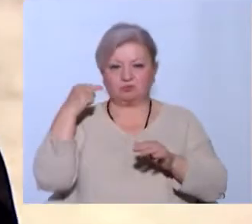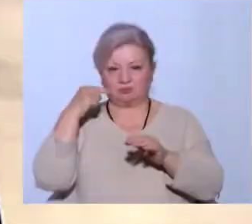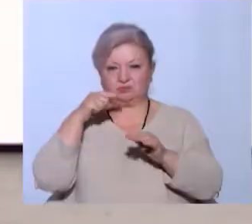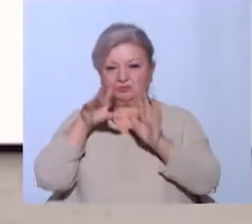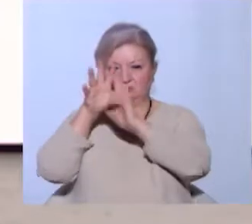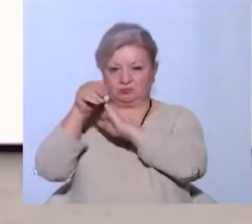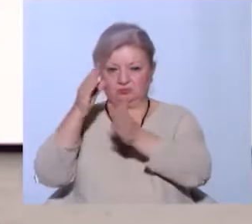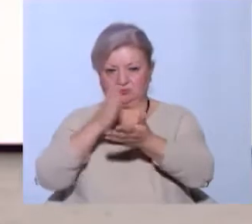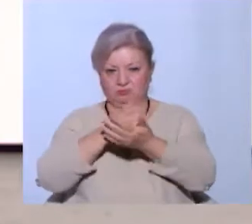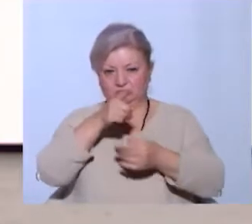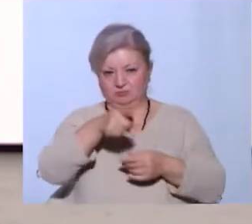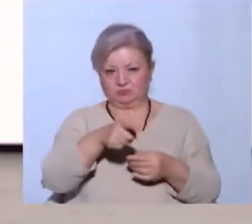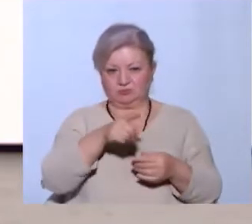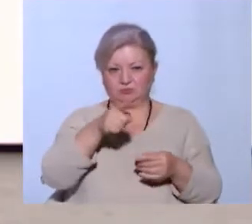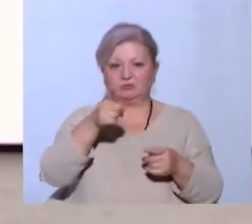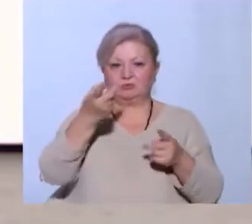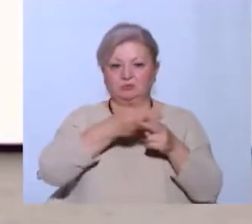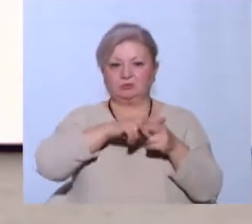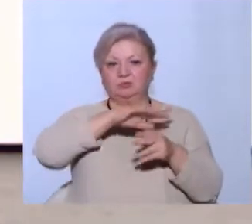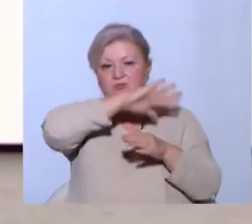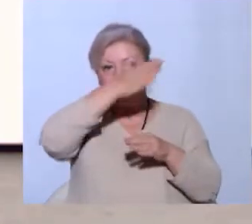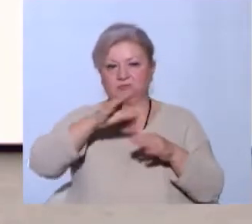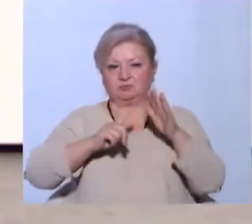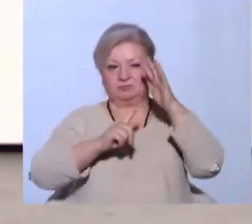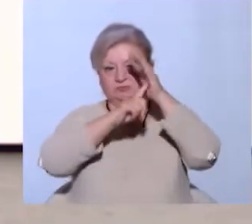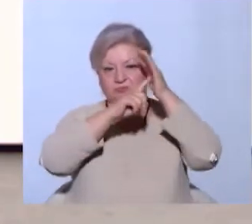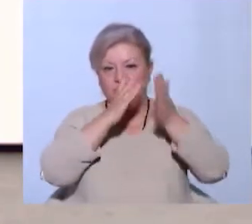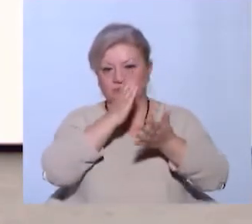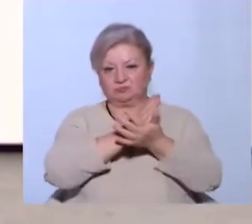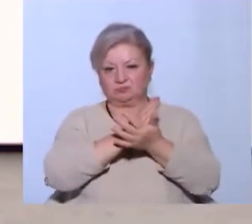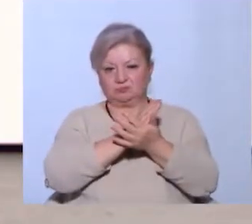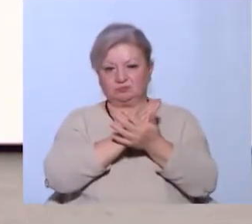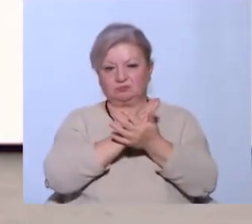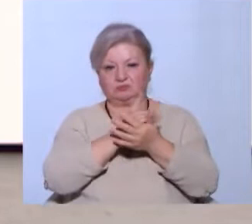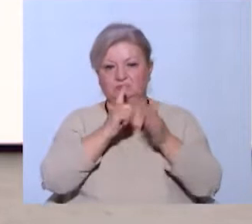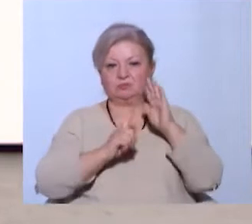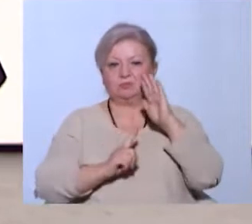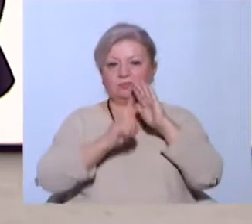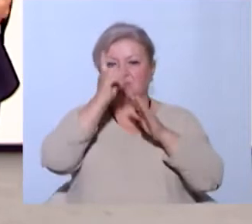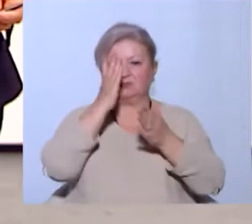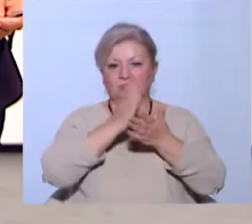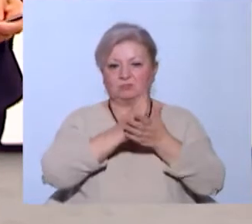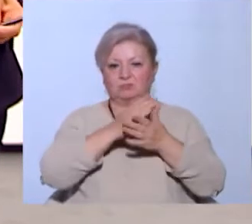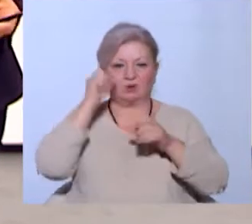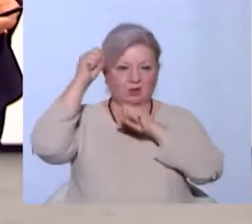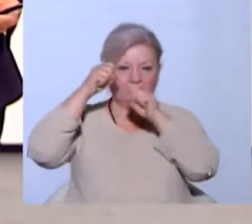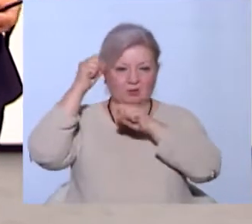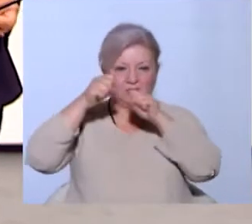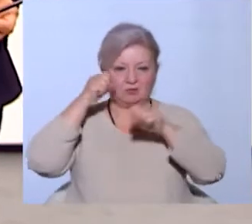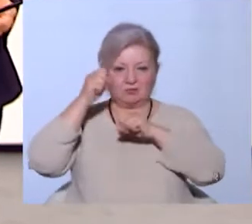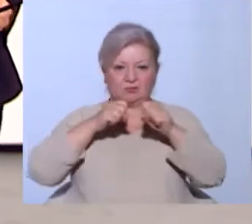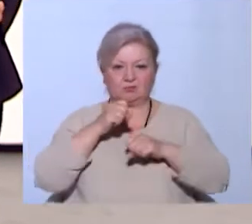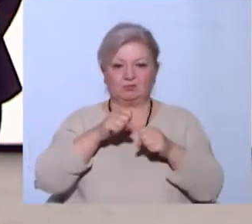გახლავთ. შესაბამისად, მწვერვალებიდან აღებსთა აჟარაბ შიში და მაღალი მწვერვალი აფხაზეთის გახლავთ